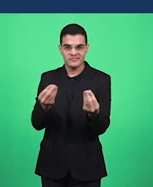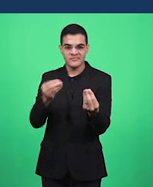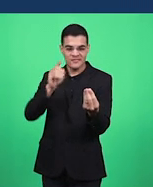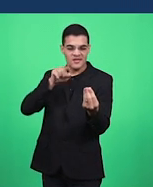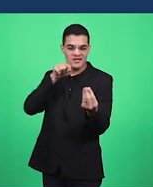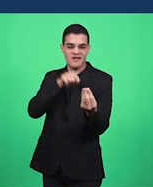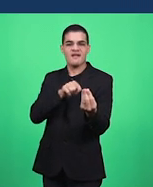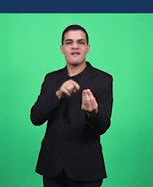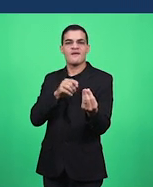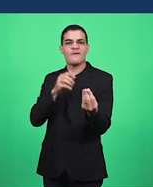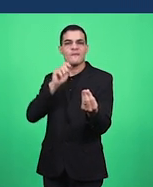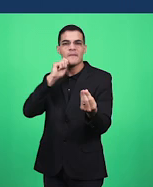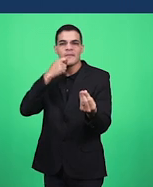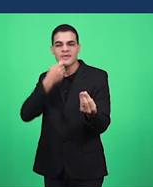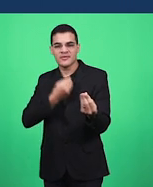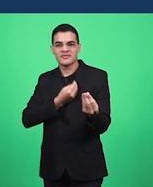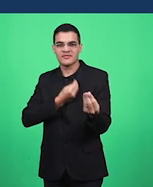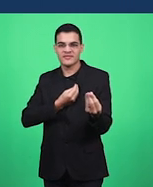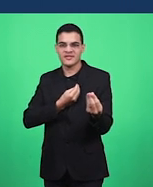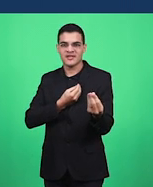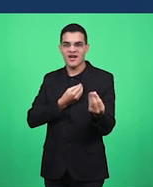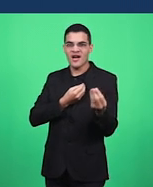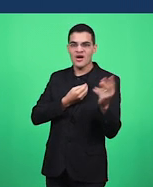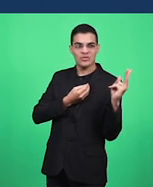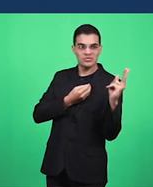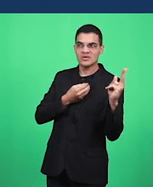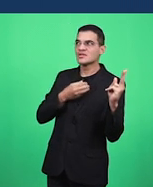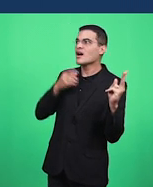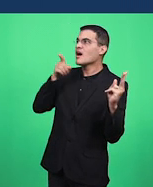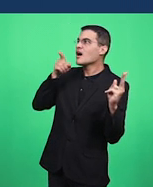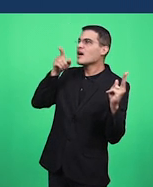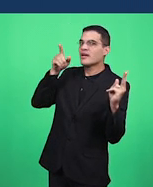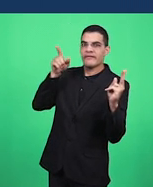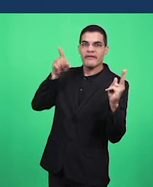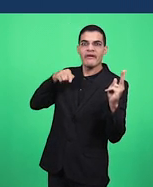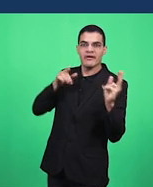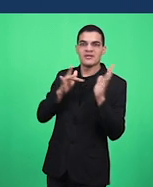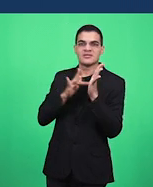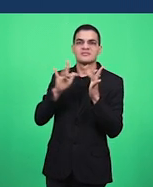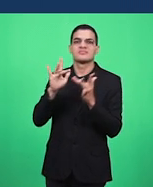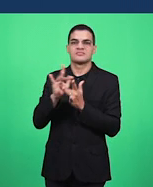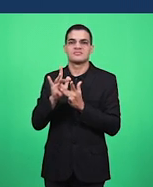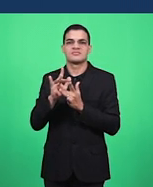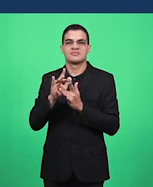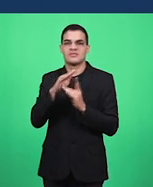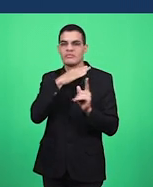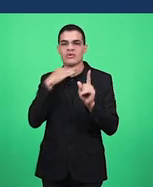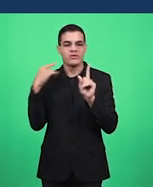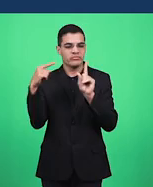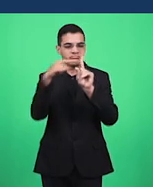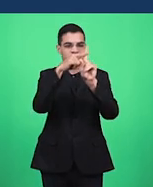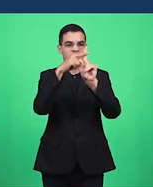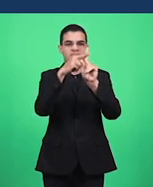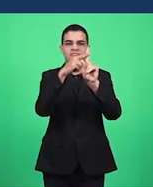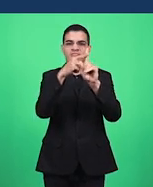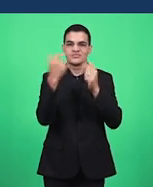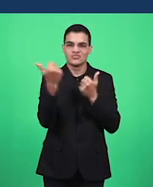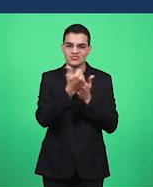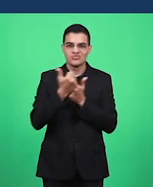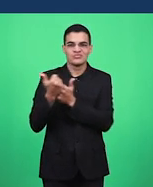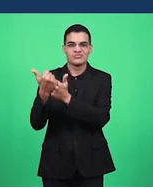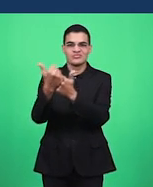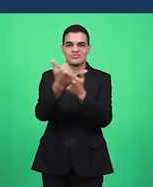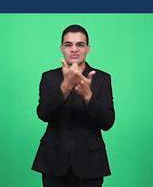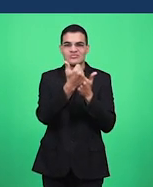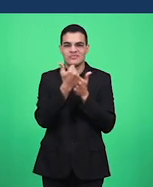воздал благодарение. Это хлеб жизни. Тот, кто умер, чтобы дать нам жизнь. Он